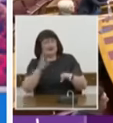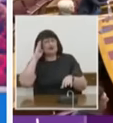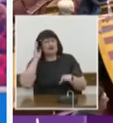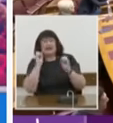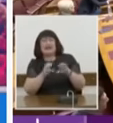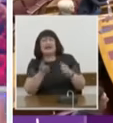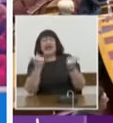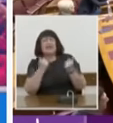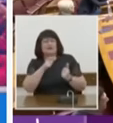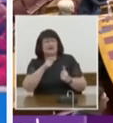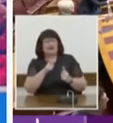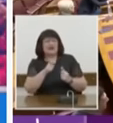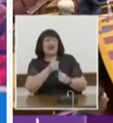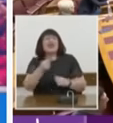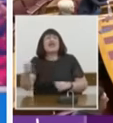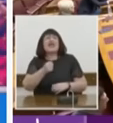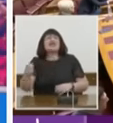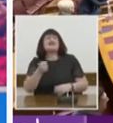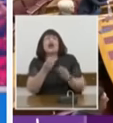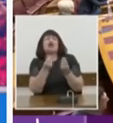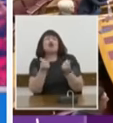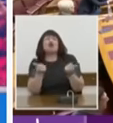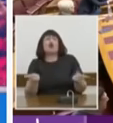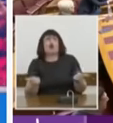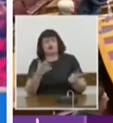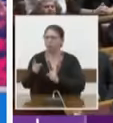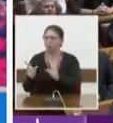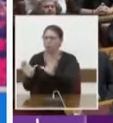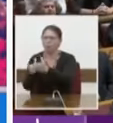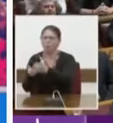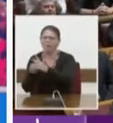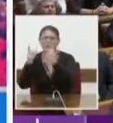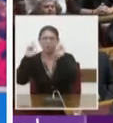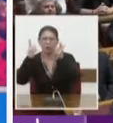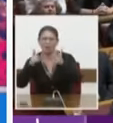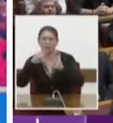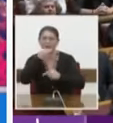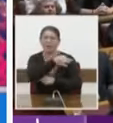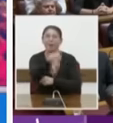ήταν πάντα πατριωτική αλλά ποτέ δεν έμενε μεταπ τάσεις σν τέτοιο τρόπο στο τραπέζι και κυρίως έχει ένα